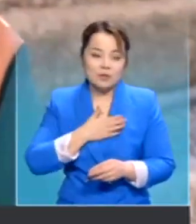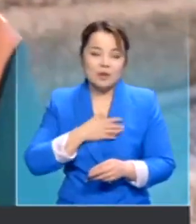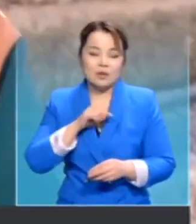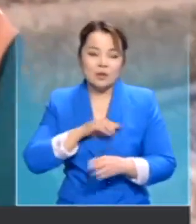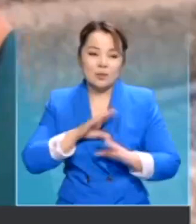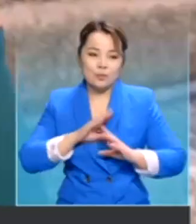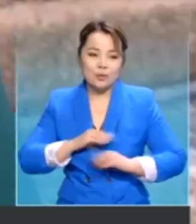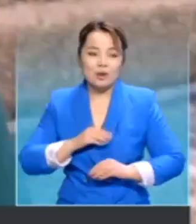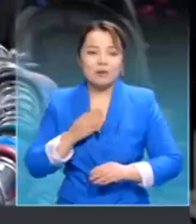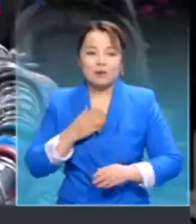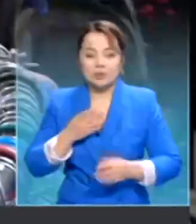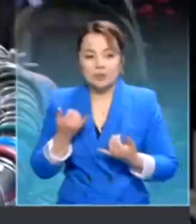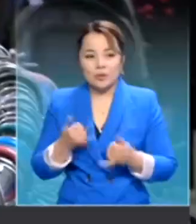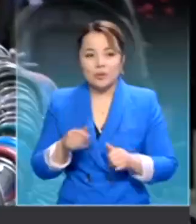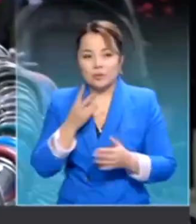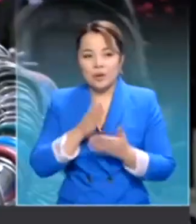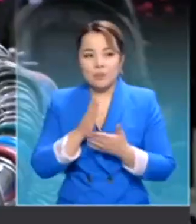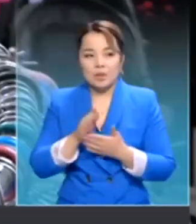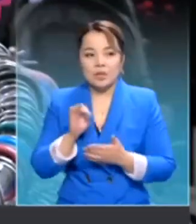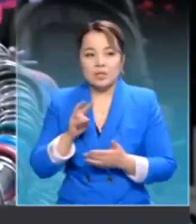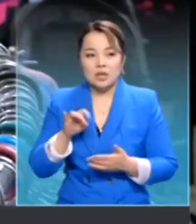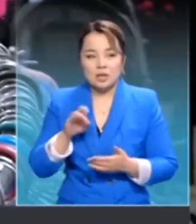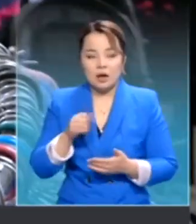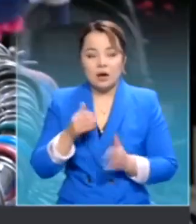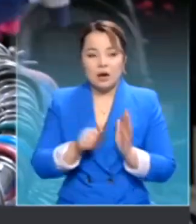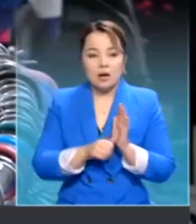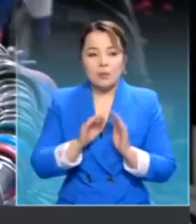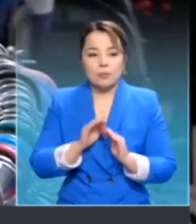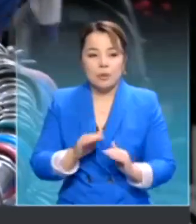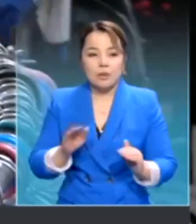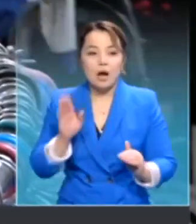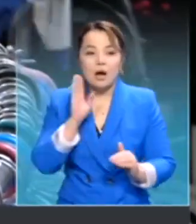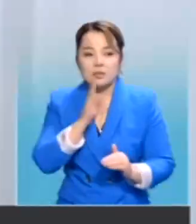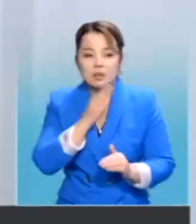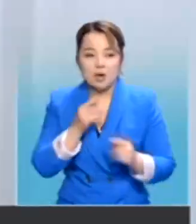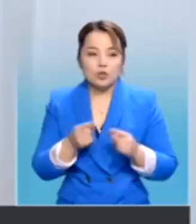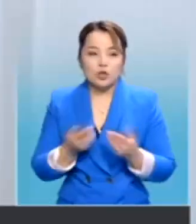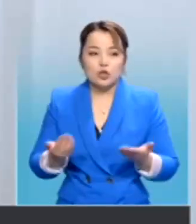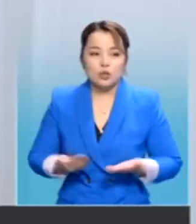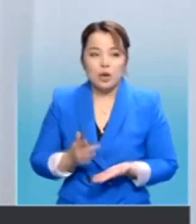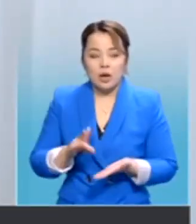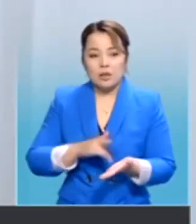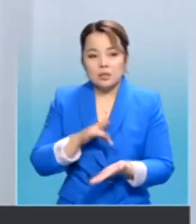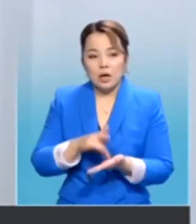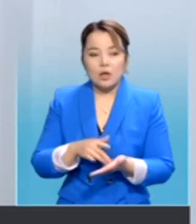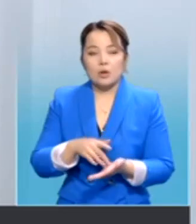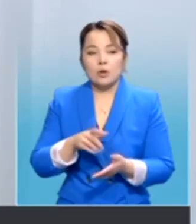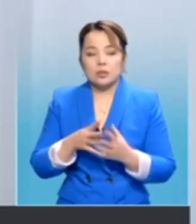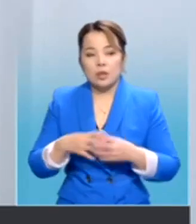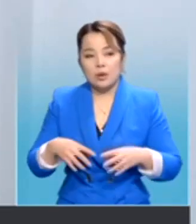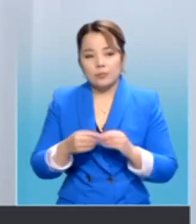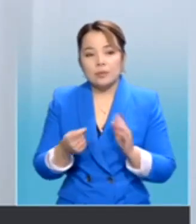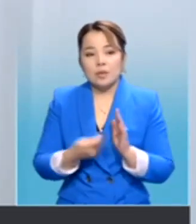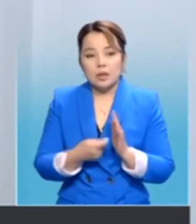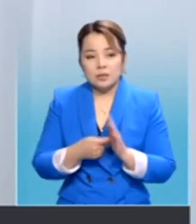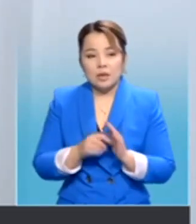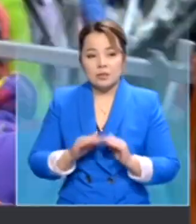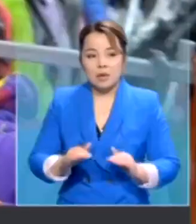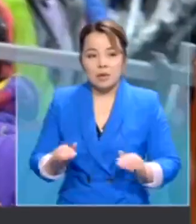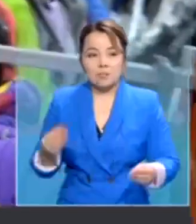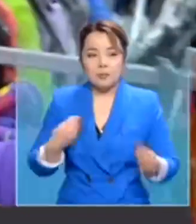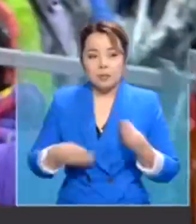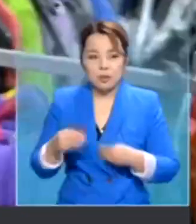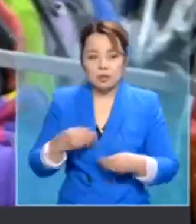марқайып рахаттанып отырамыз. Индира Жаншаева 6 баланың анасы, қалада пәтер жалдап тұрады. Отбасының ішіп жемі бар, перзенттерінің үсті